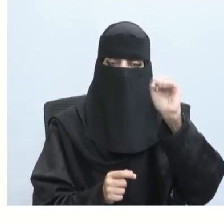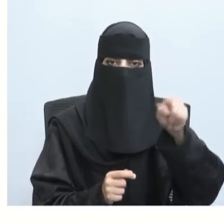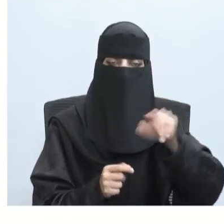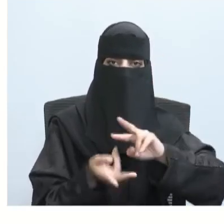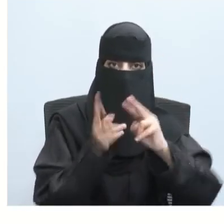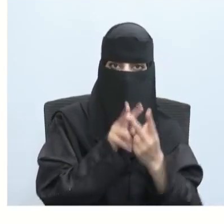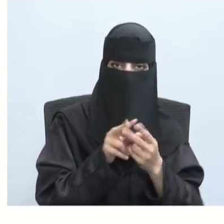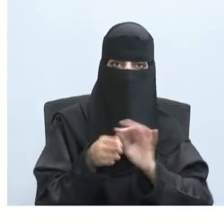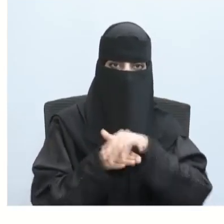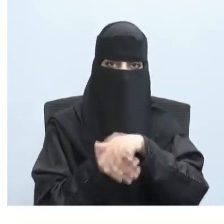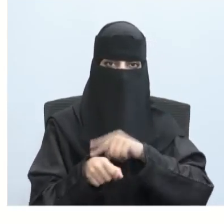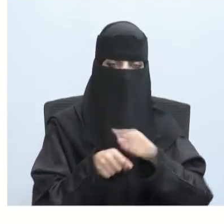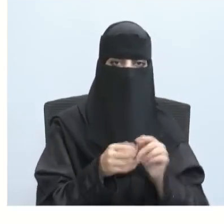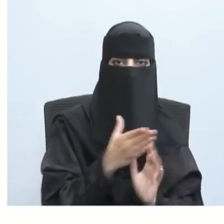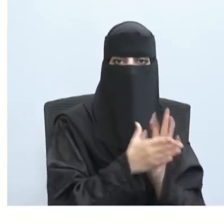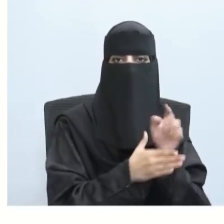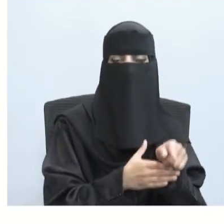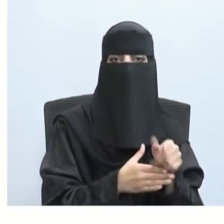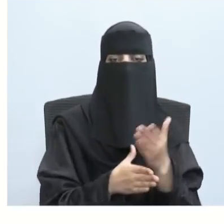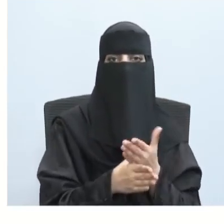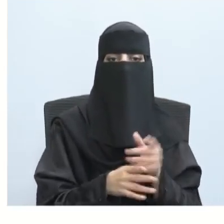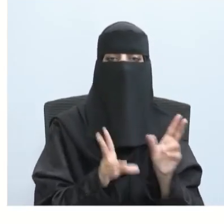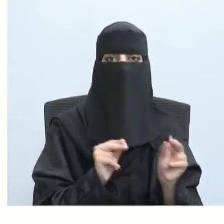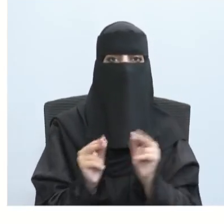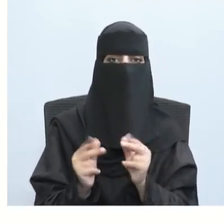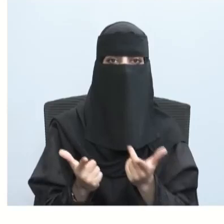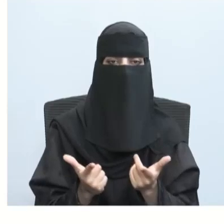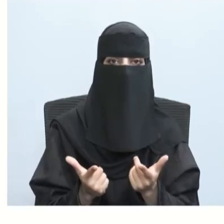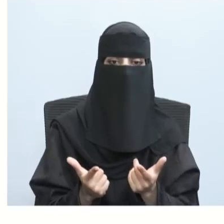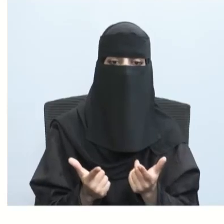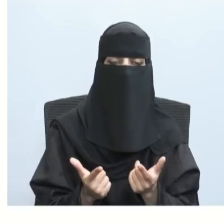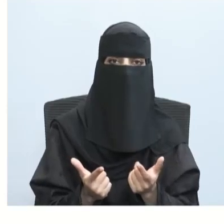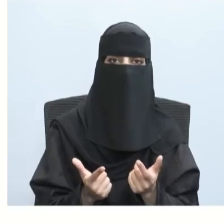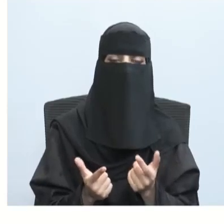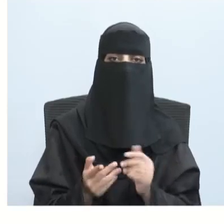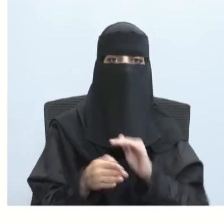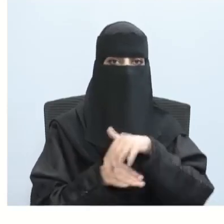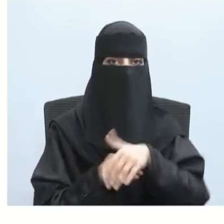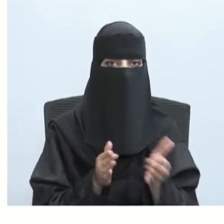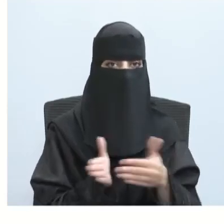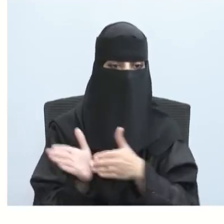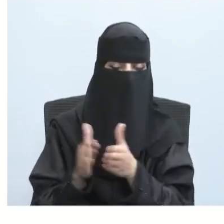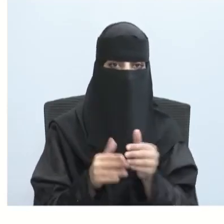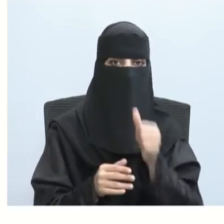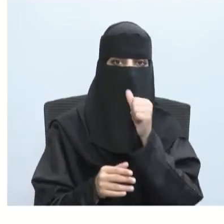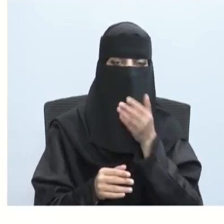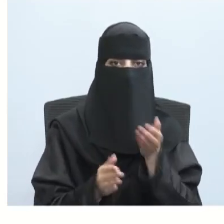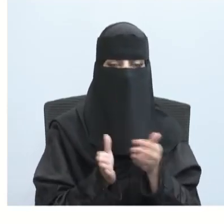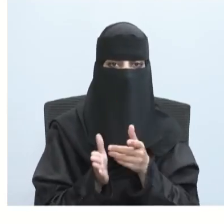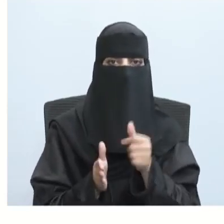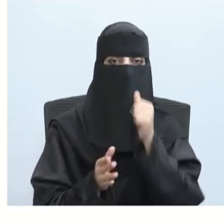الغازيه لدينا امثله لهذا التبخر كتبخر مياه الانهار مياه المحيطات